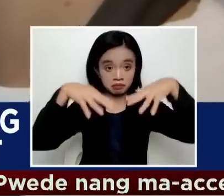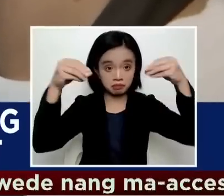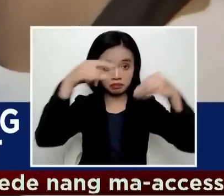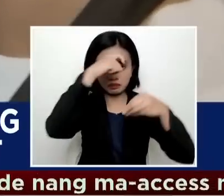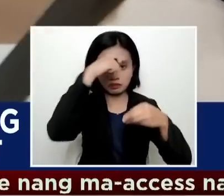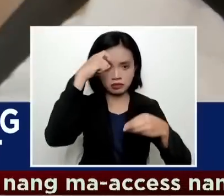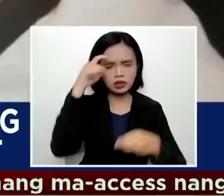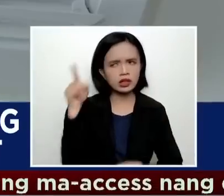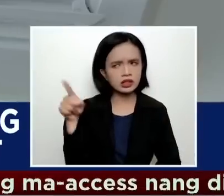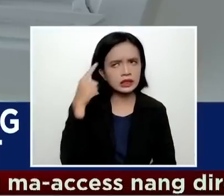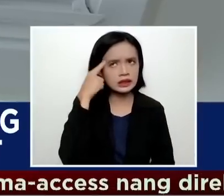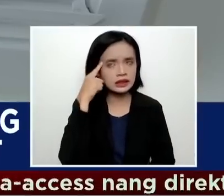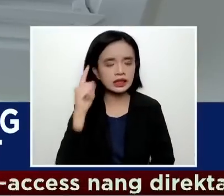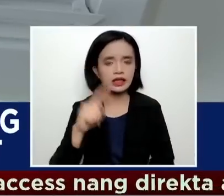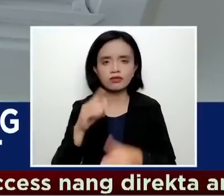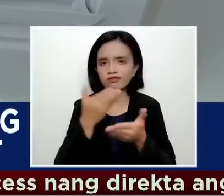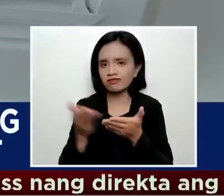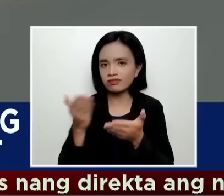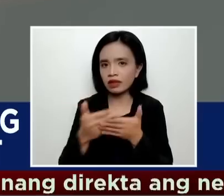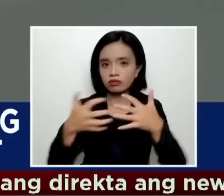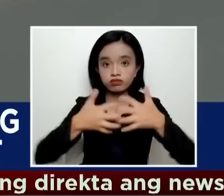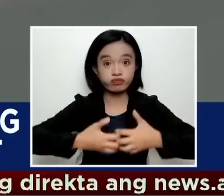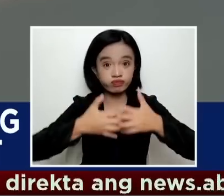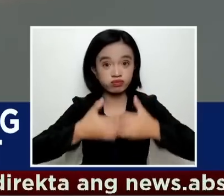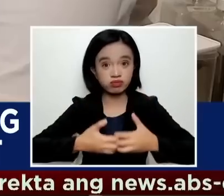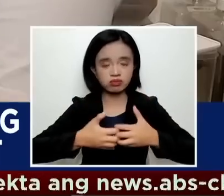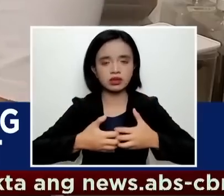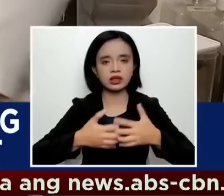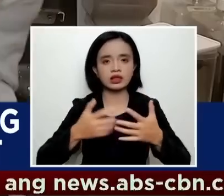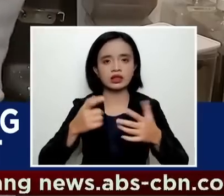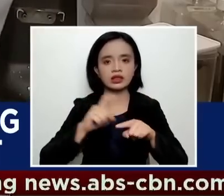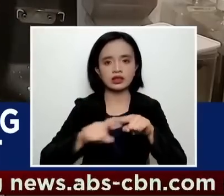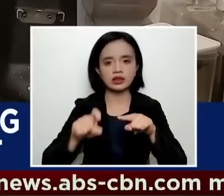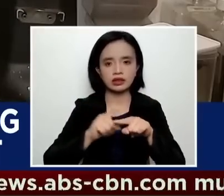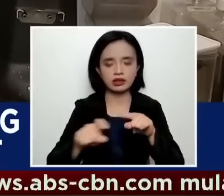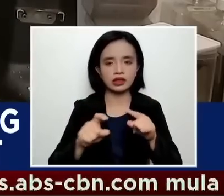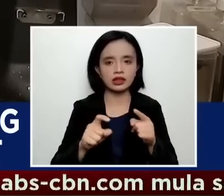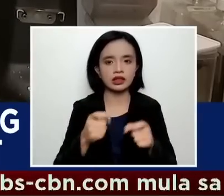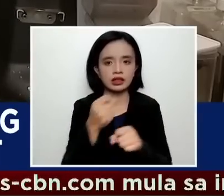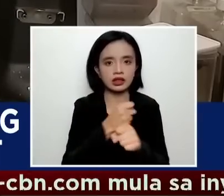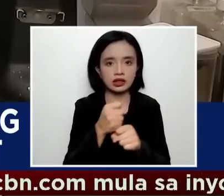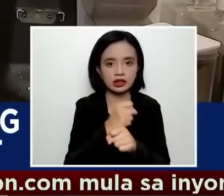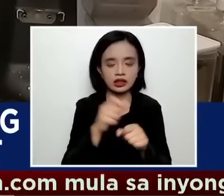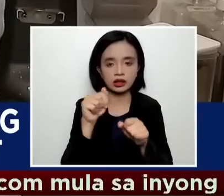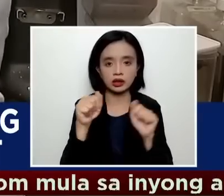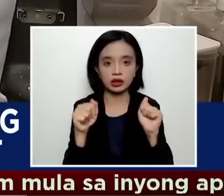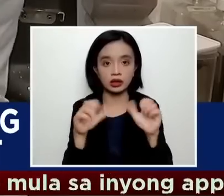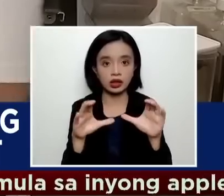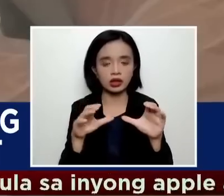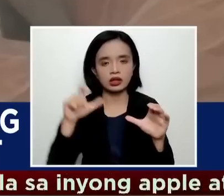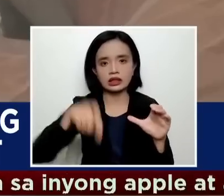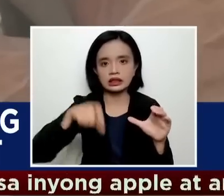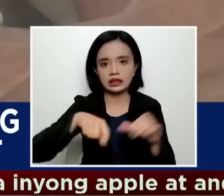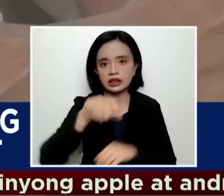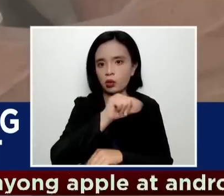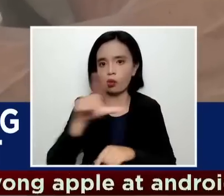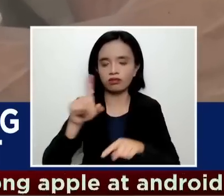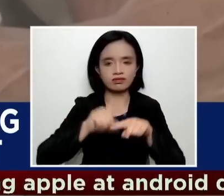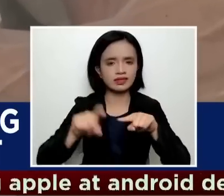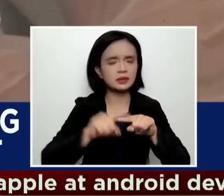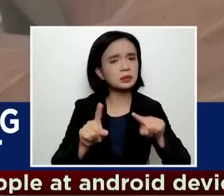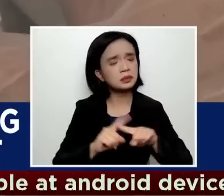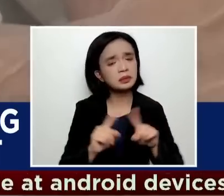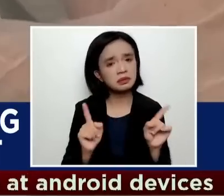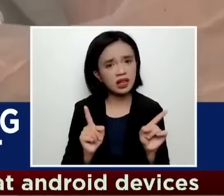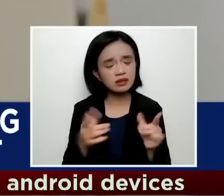siyang bumili ng generator. Mula aircon, ilaw hanggang coffee machines, lahat kailangan ng kuryente. Kaya lang,